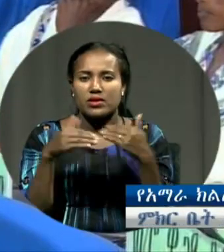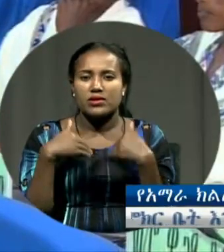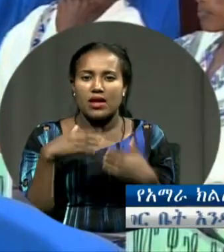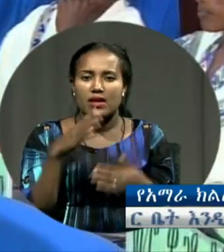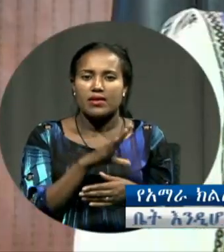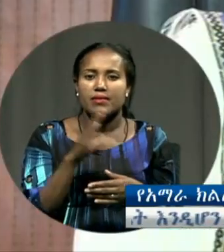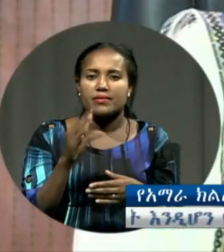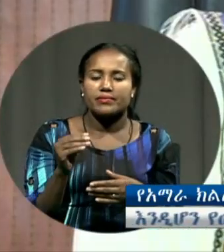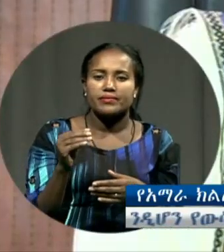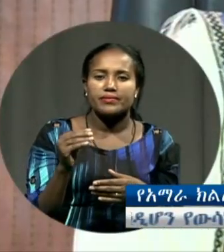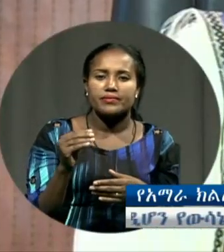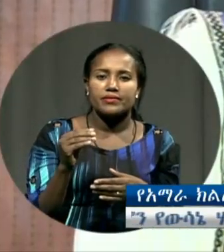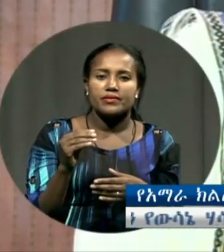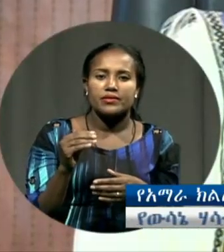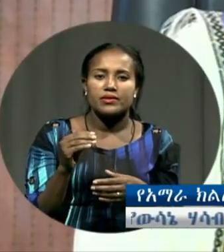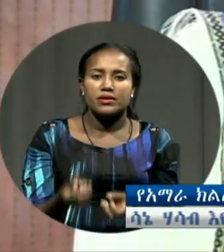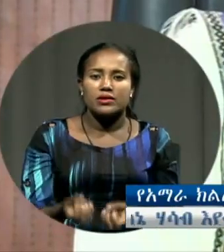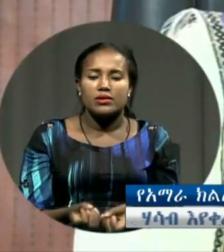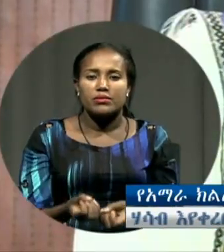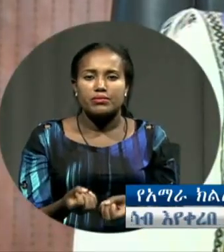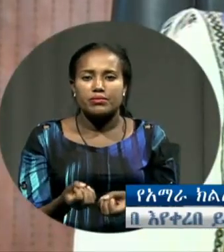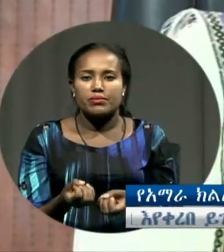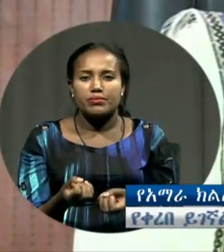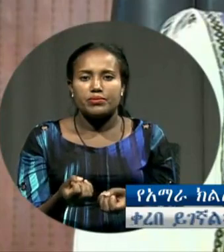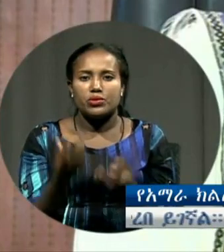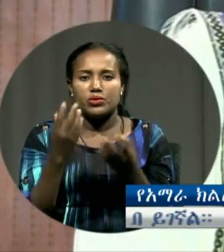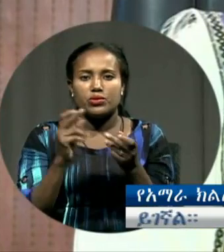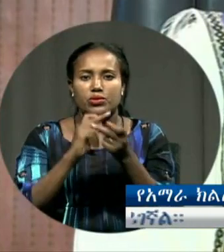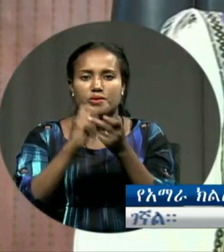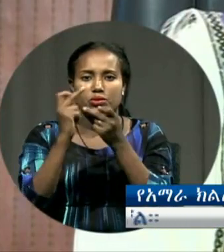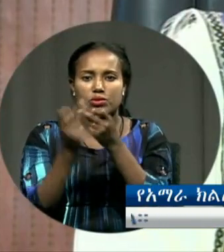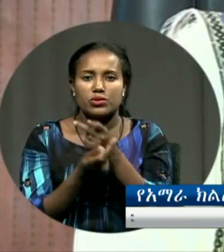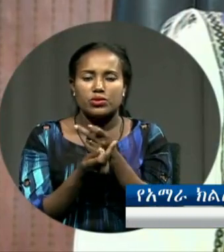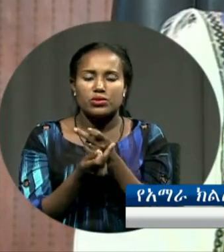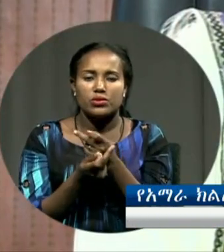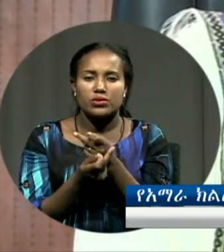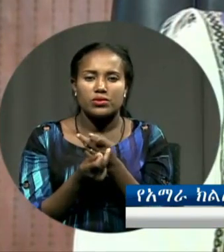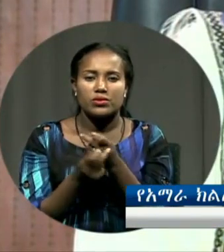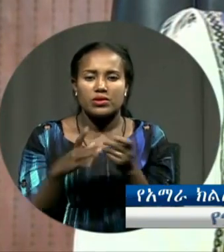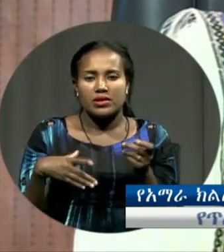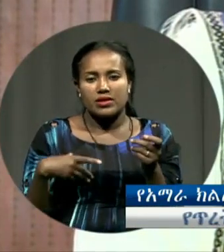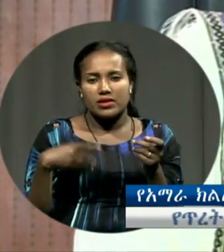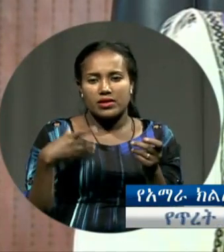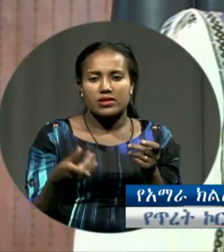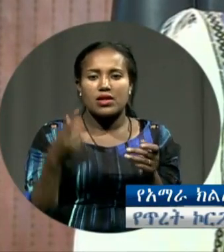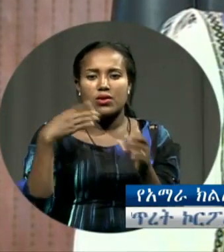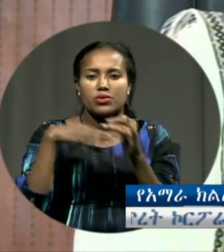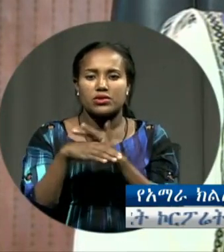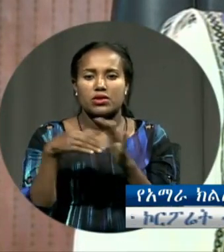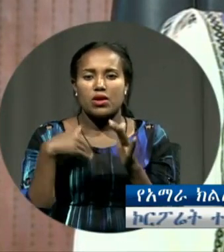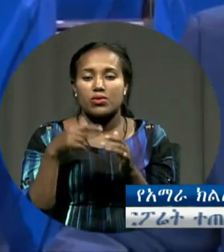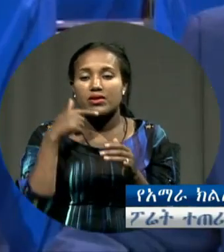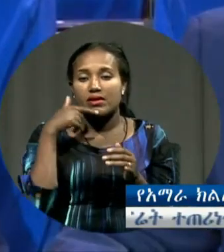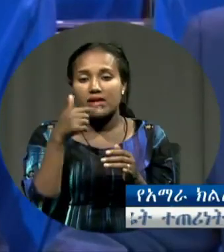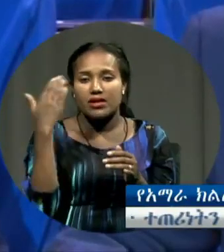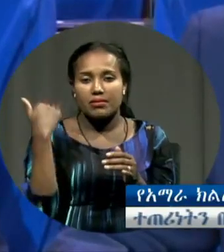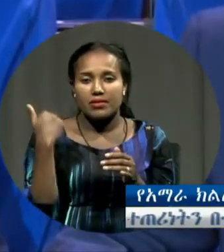እንዳለና ብዙዎቹ ድርጅቶችም ኪሳራ ውስጥ እንዳሉ ነው ይነሳ